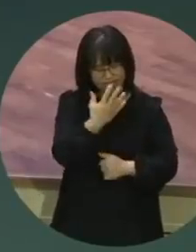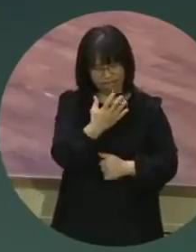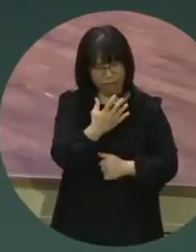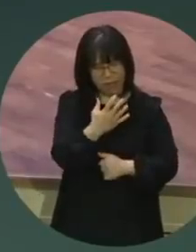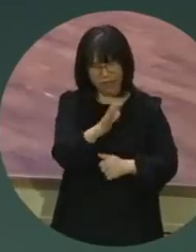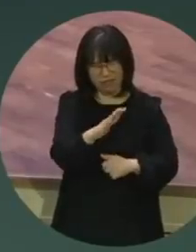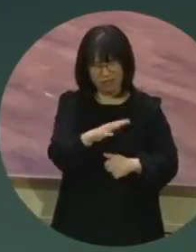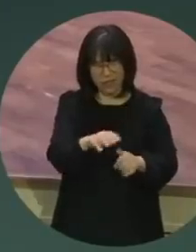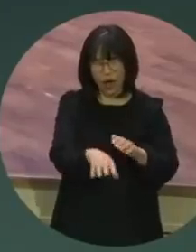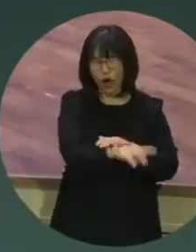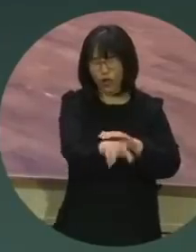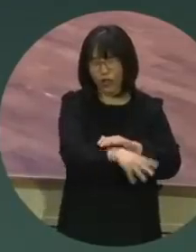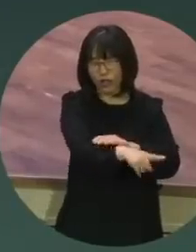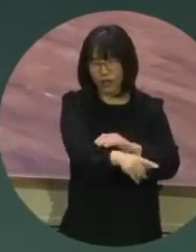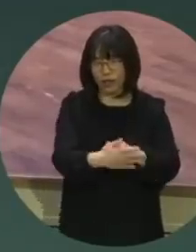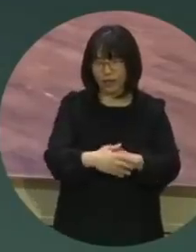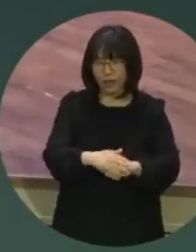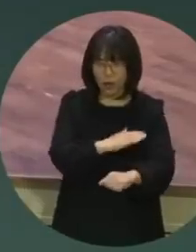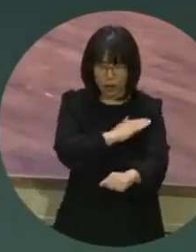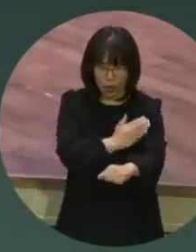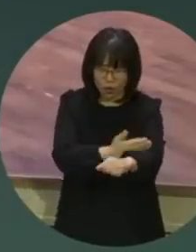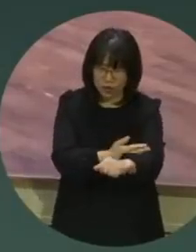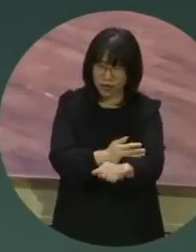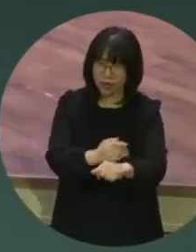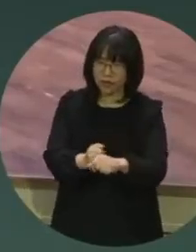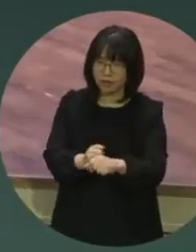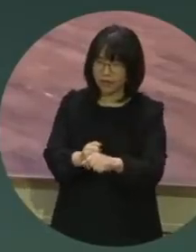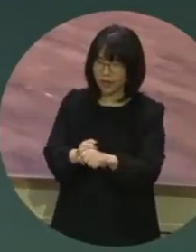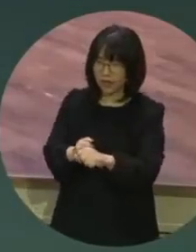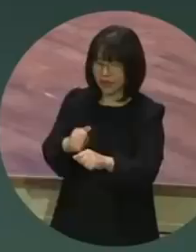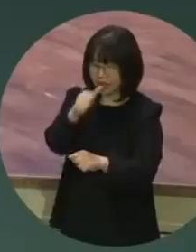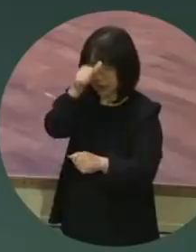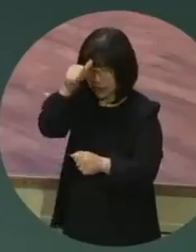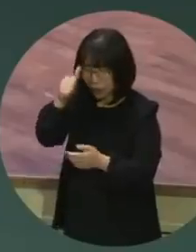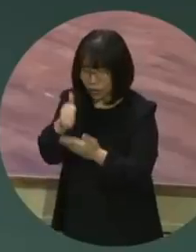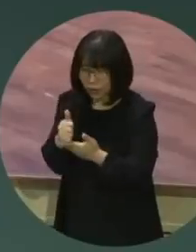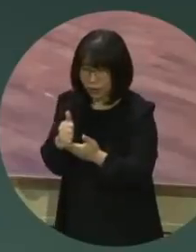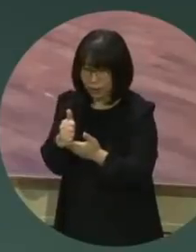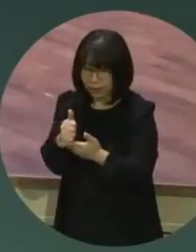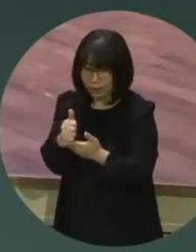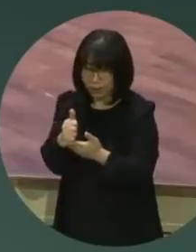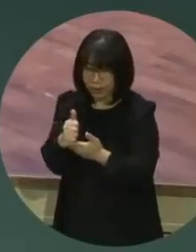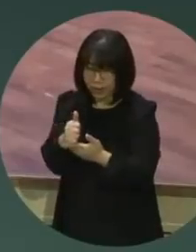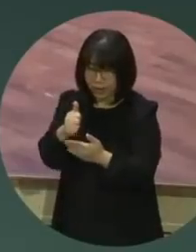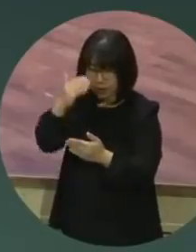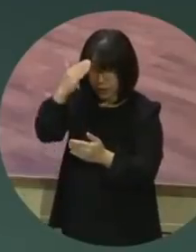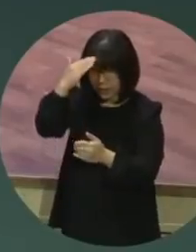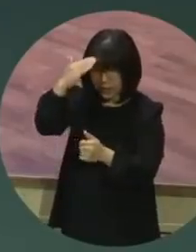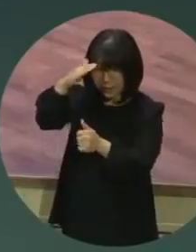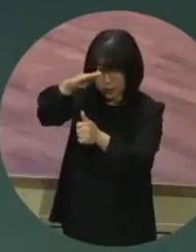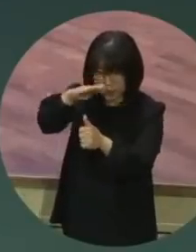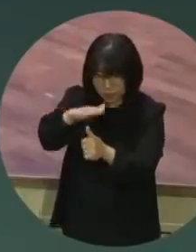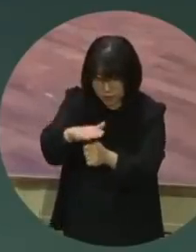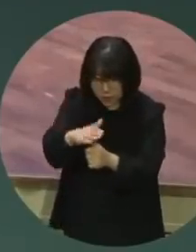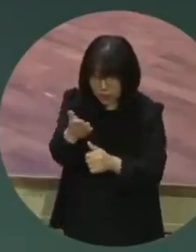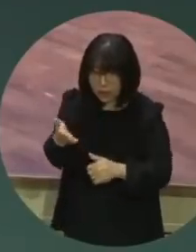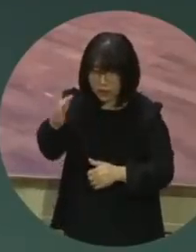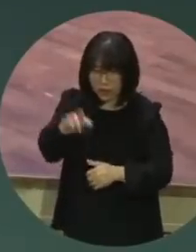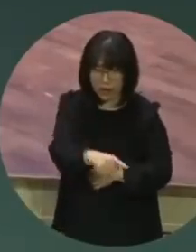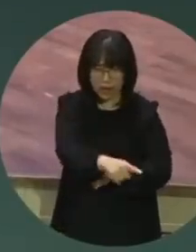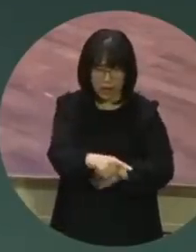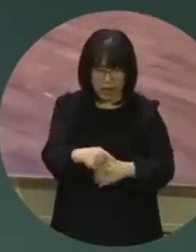장로야? 권사야, 무슨 말입니까? 그 사람은 장로 임증은 받았지만, 뭐요, 내면의 말씀이 하나도 없는